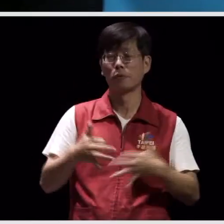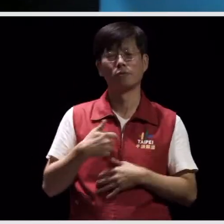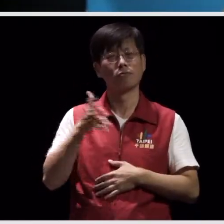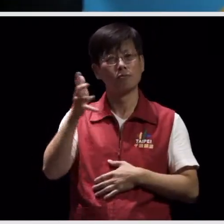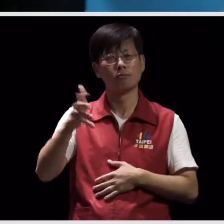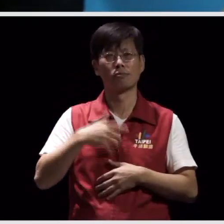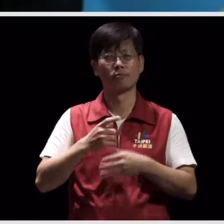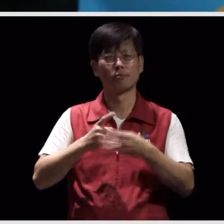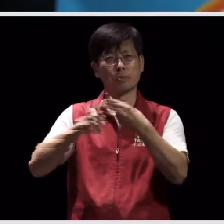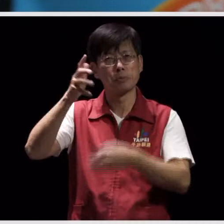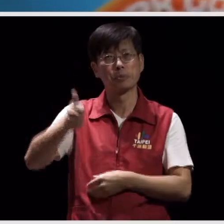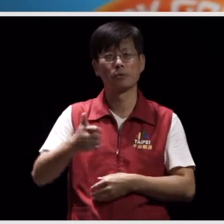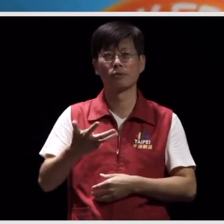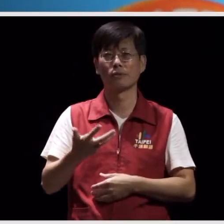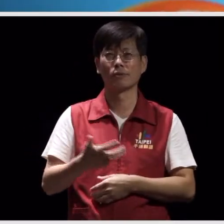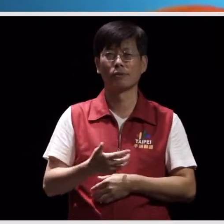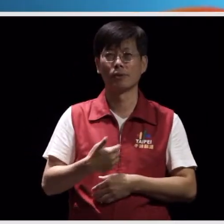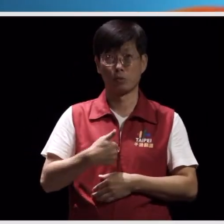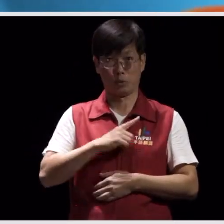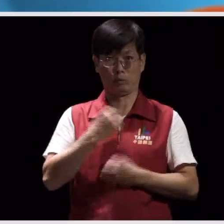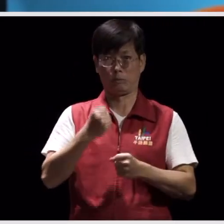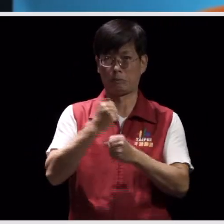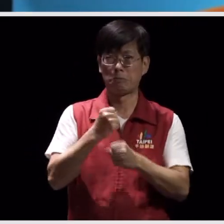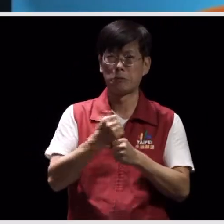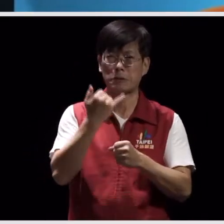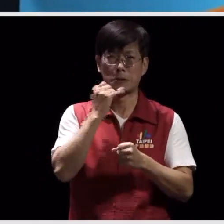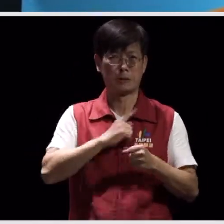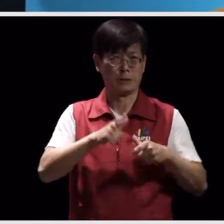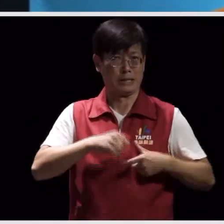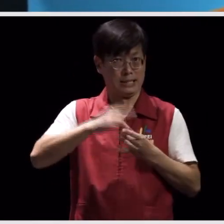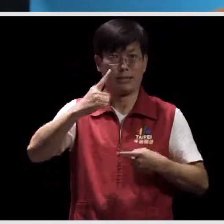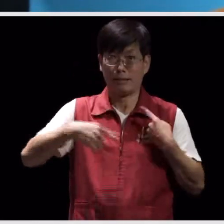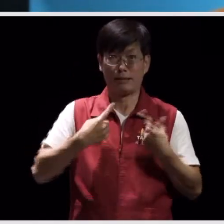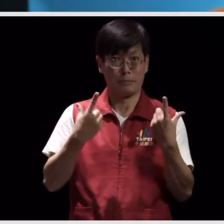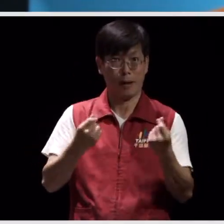说：“主管，我要怎么在工作上获得心灵上的自由？”